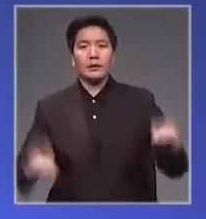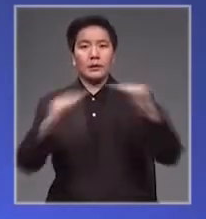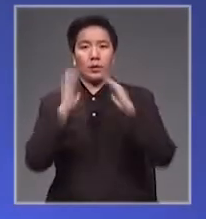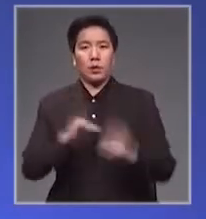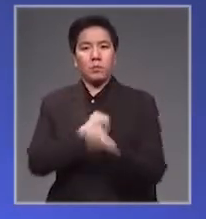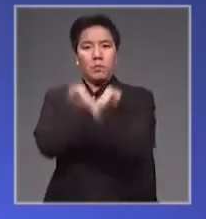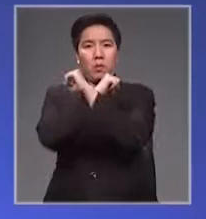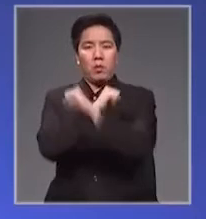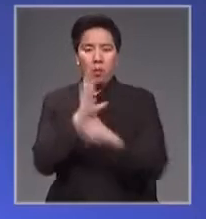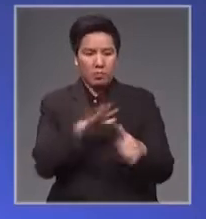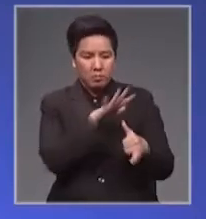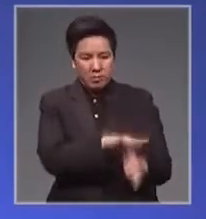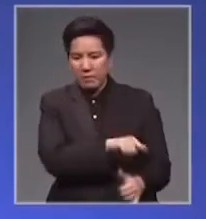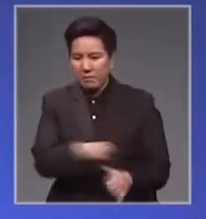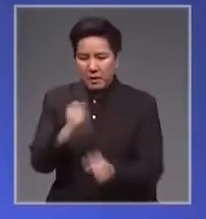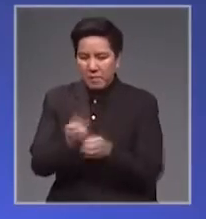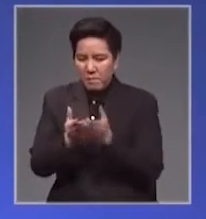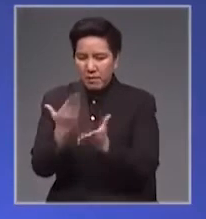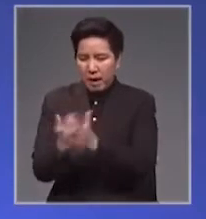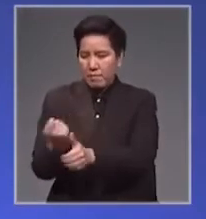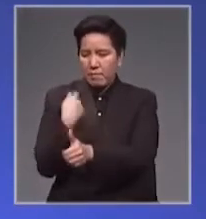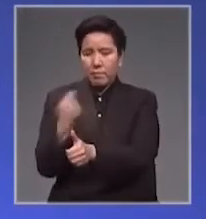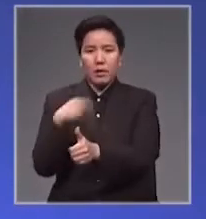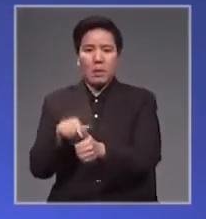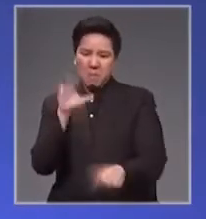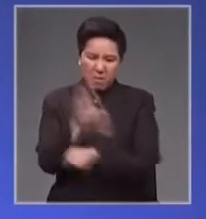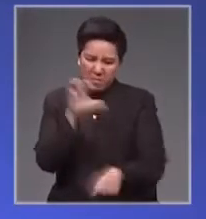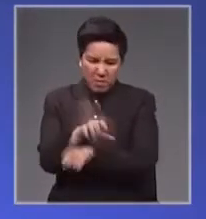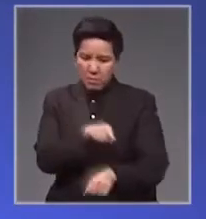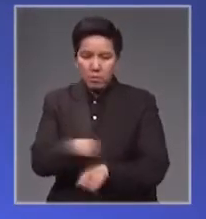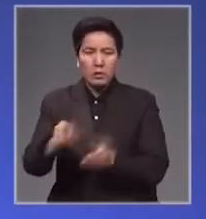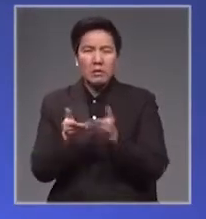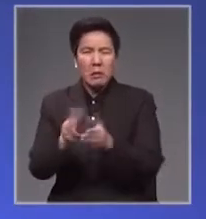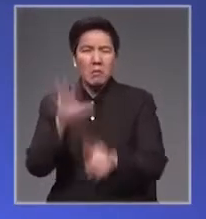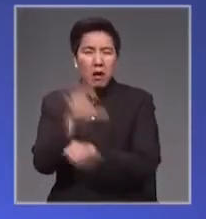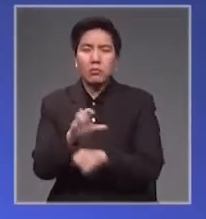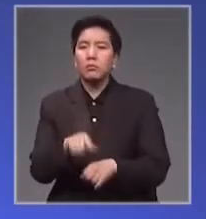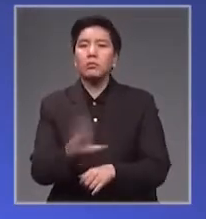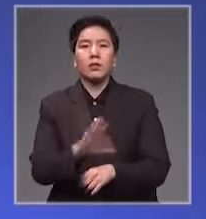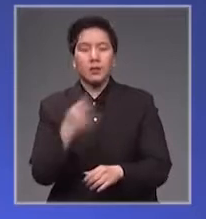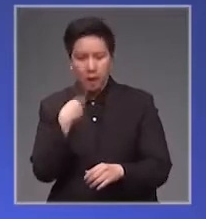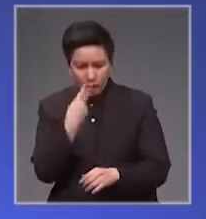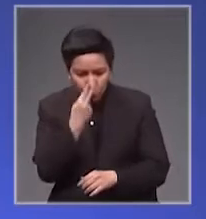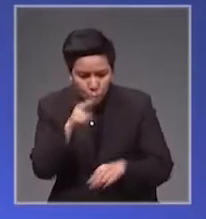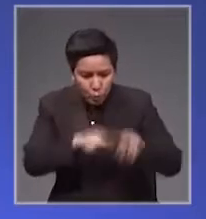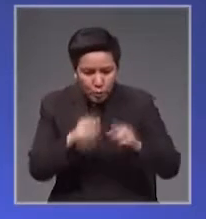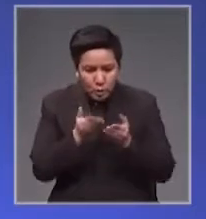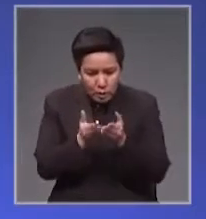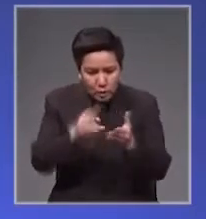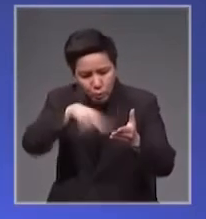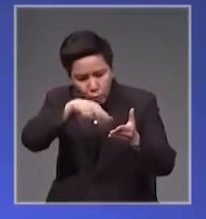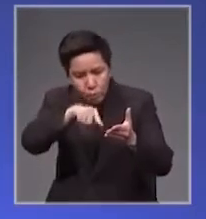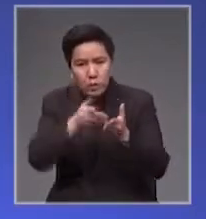อของการค้ามนุษย์และถูกเอารัดเอาเปรียบโดยถูกบังคับให้ทำงานในสภาพที่เลวร้ายโดยให้มีการเข้มงวดในการตรวจเรือประมงและ